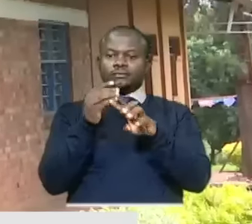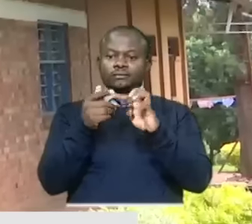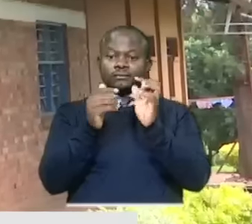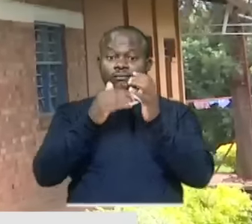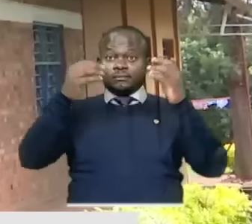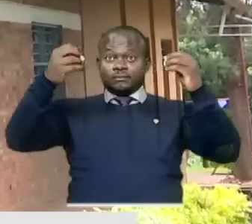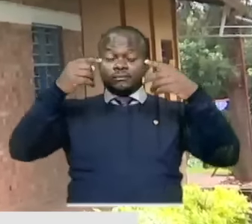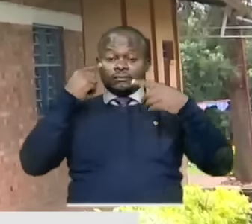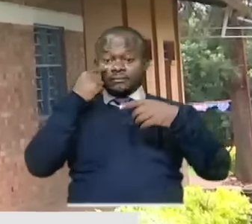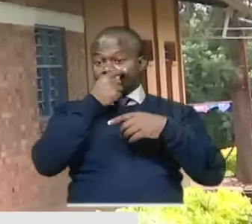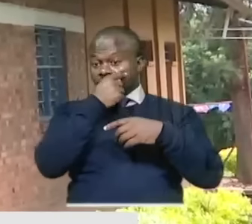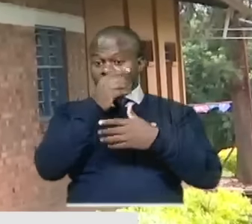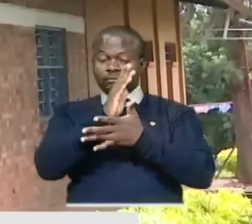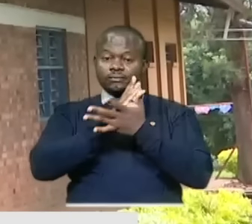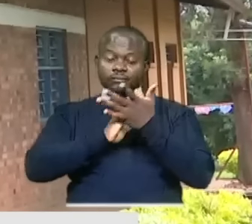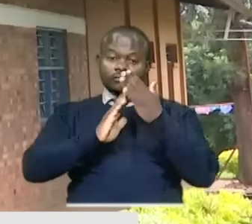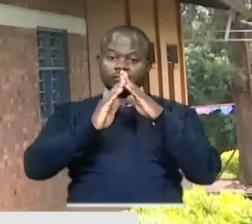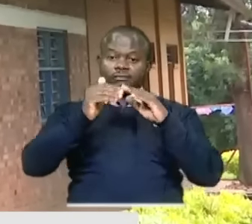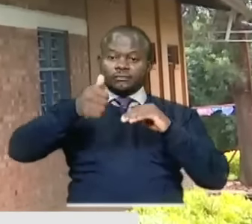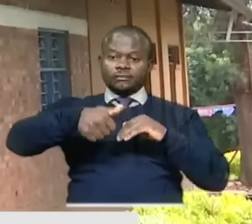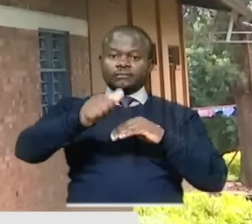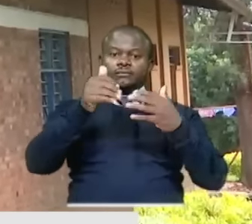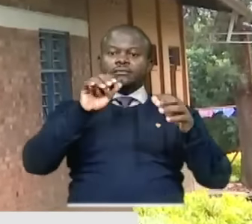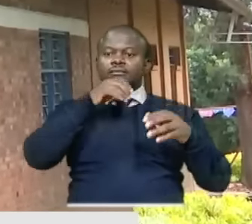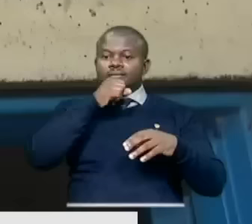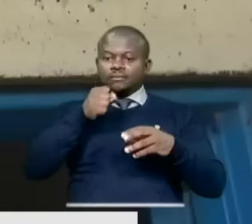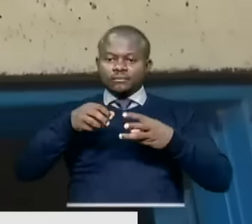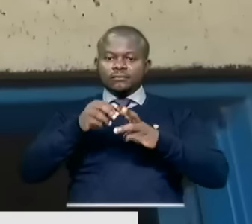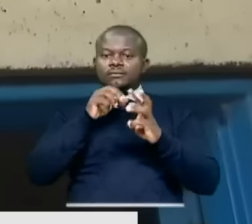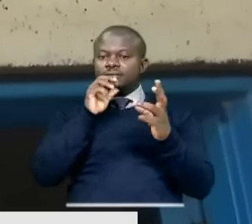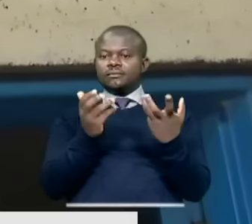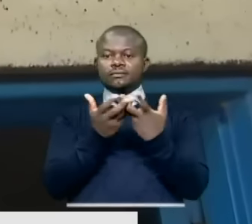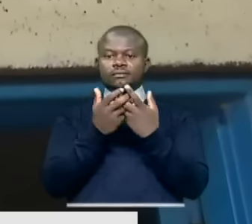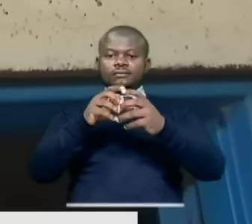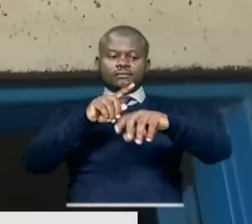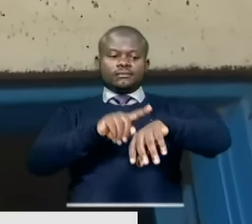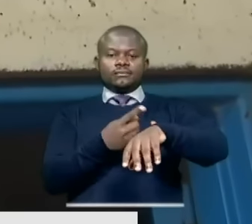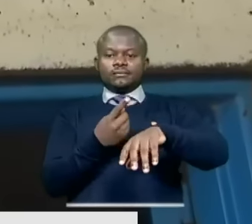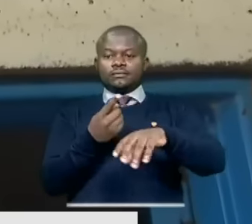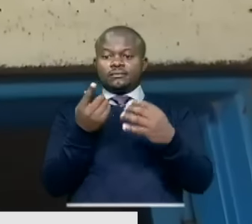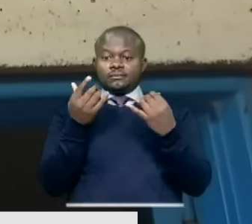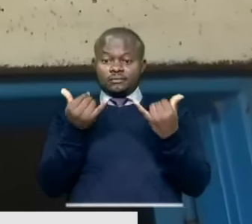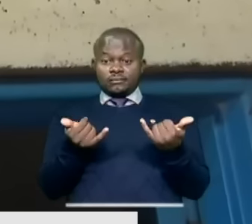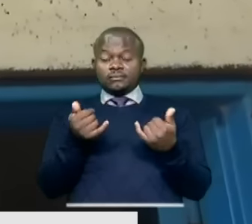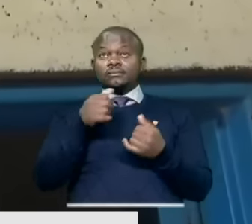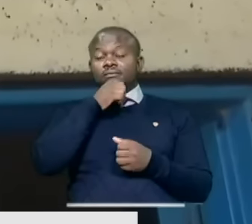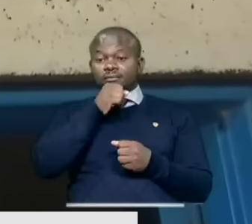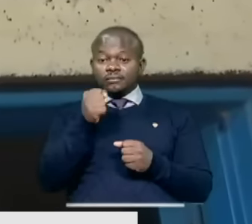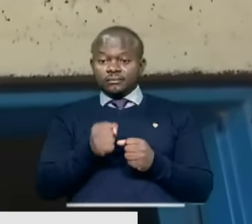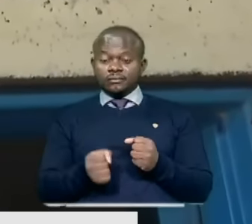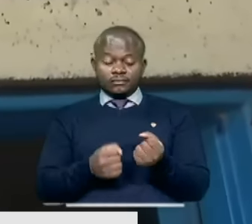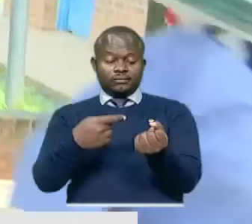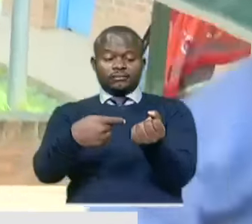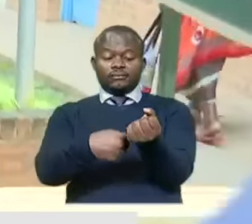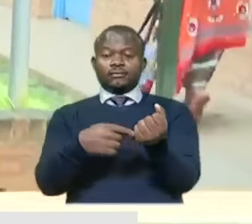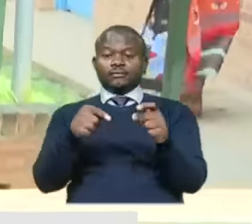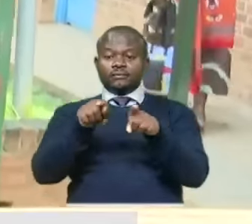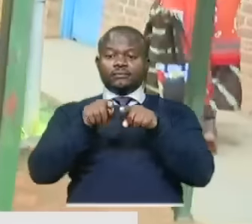bigaragarira amaso hari inyubako zabyo zamaze gusaza ku buryo zitakijyanye n'igihe uretse uku gusaza abahivuriza